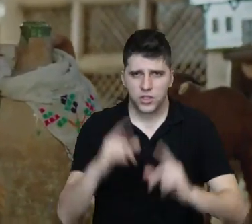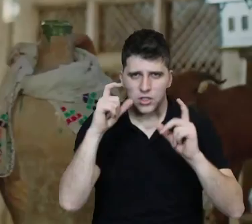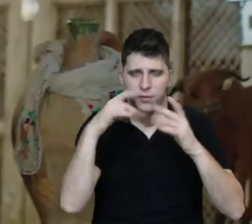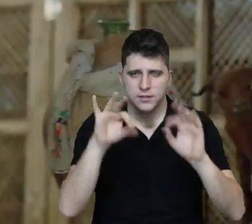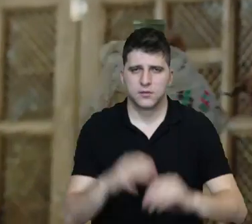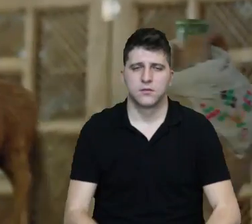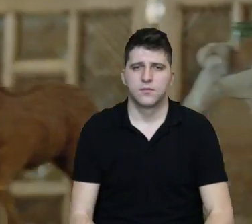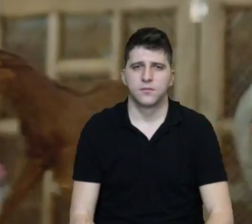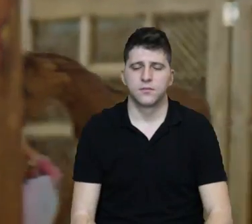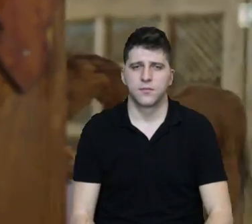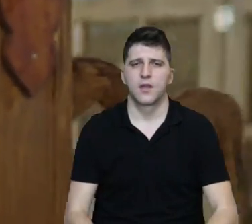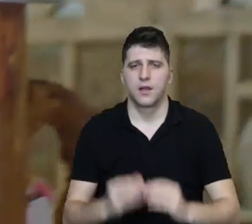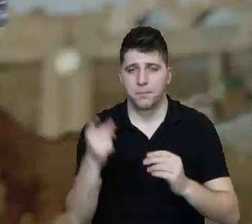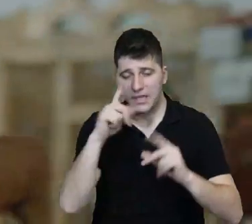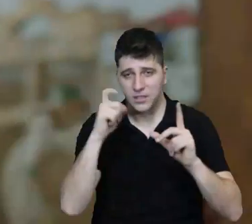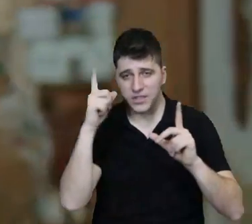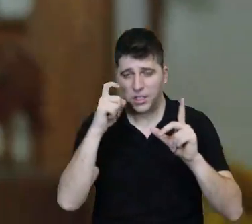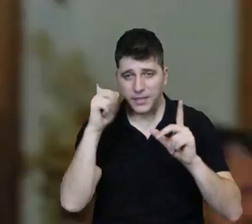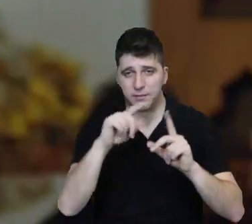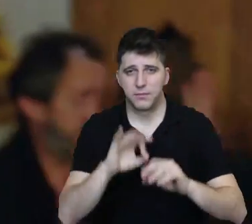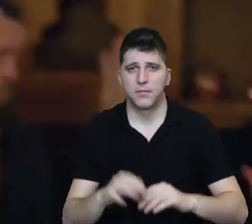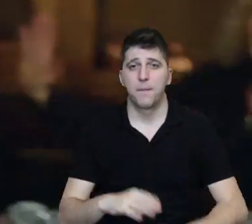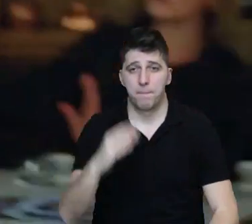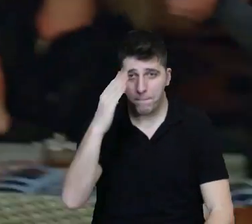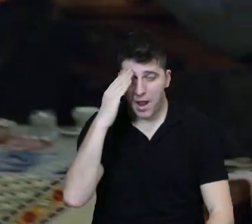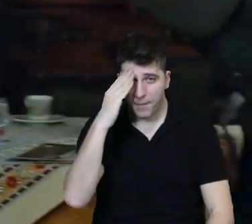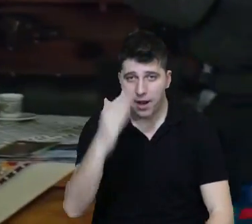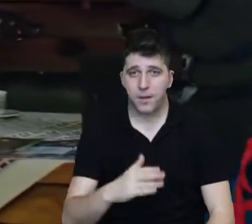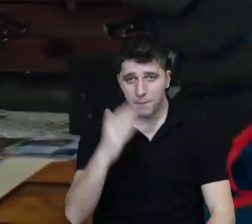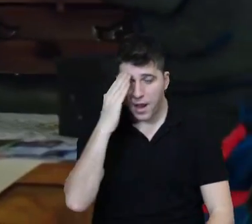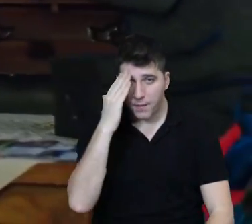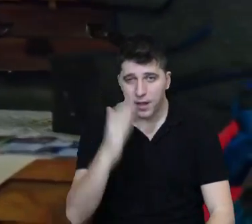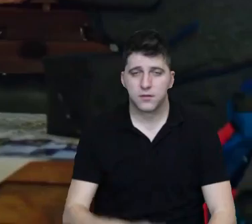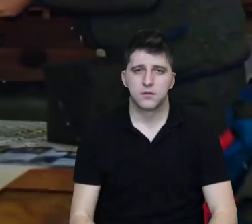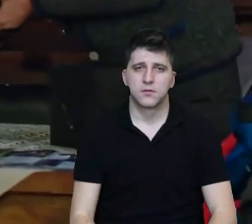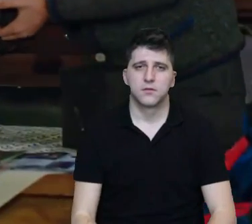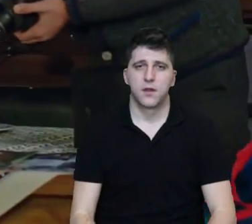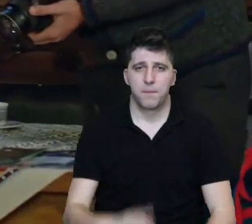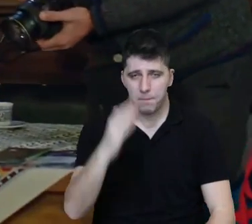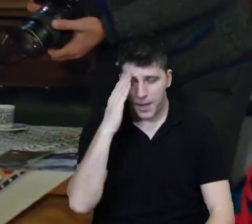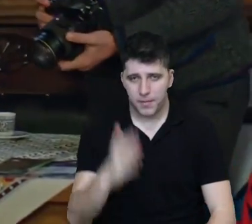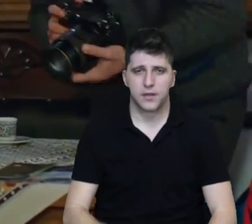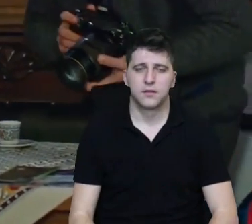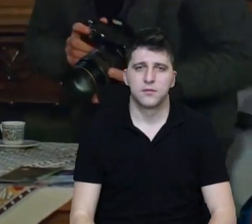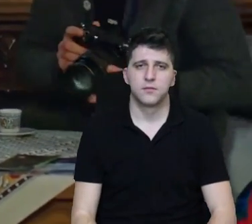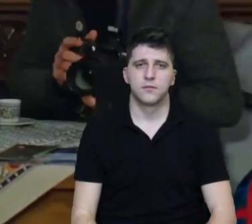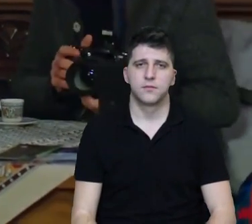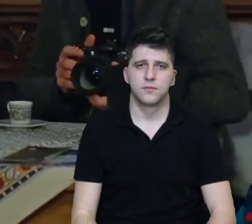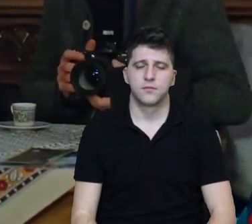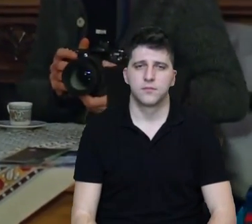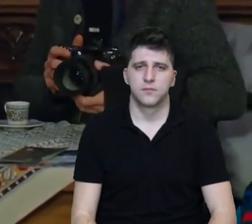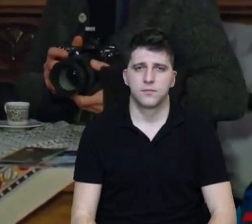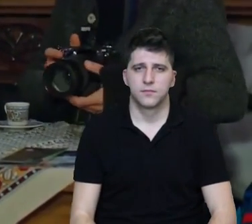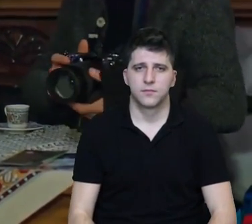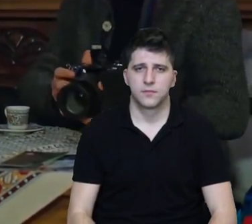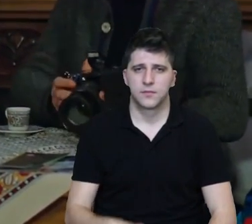geldi. Tamam. İyi. Çek bir daha çek. Çek çek çek. Tamam, çok... Merhabalar. Merhabalar. Merhaba. Merhaba.